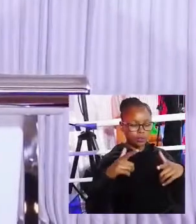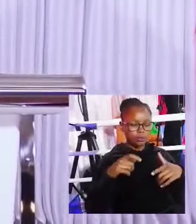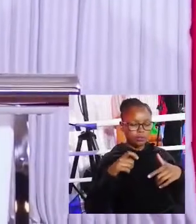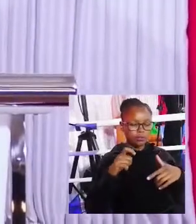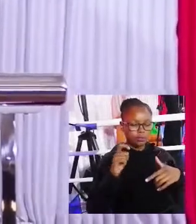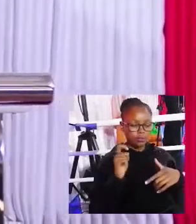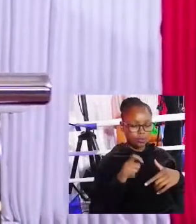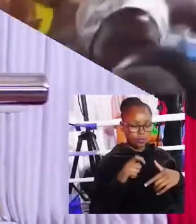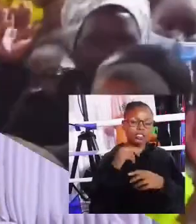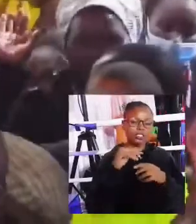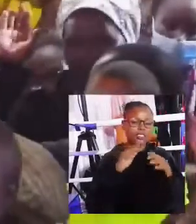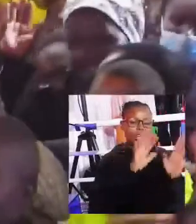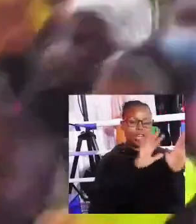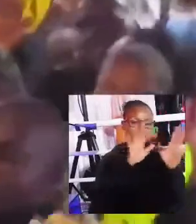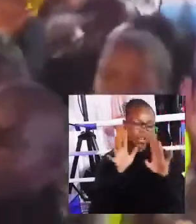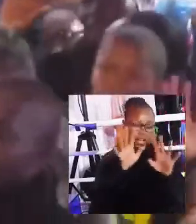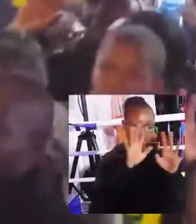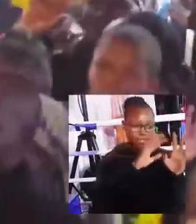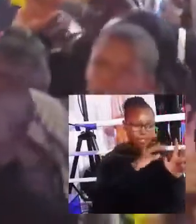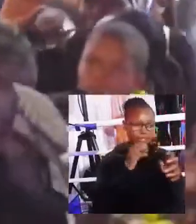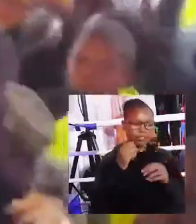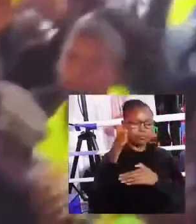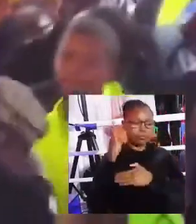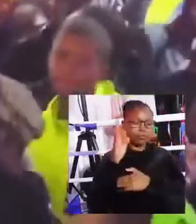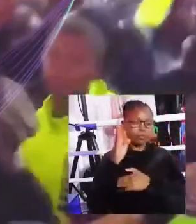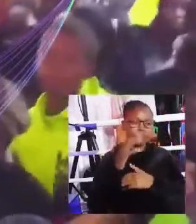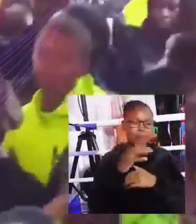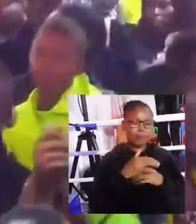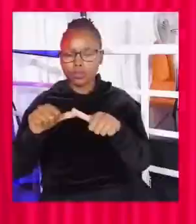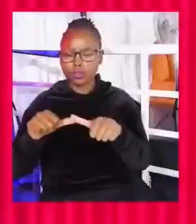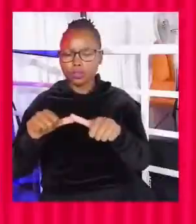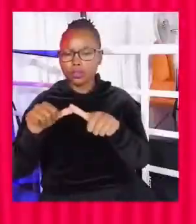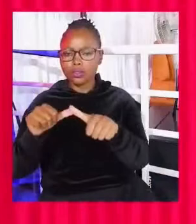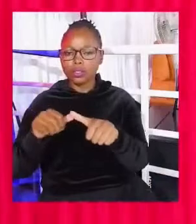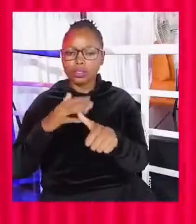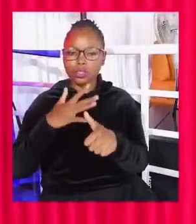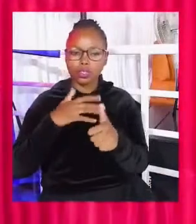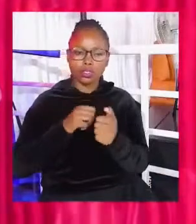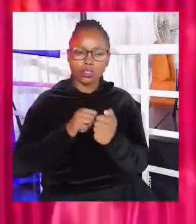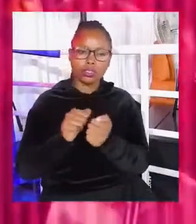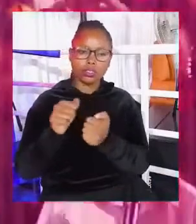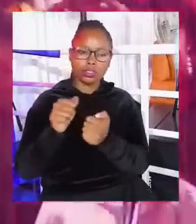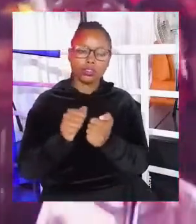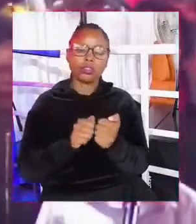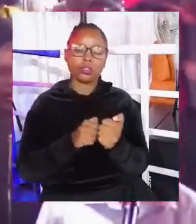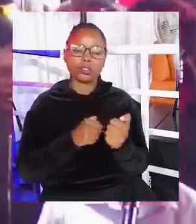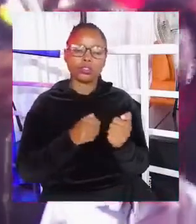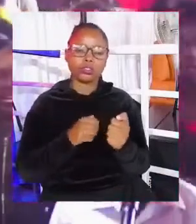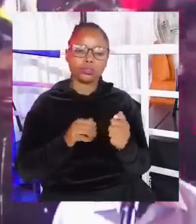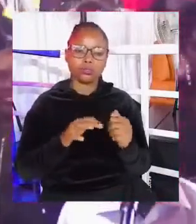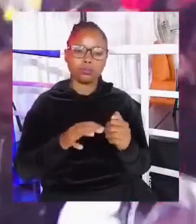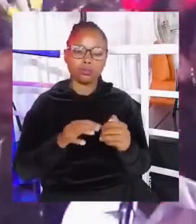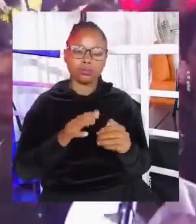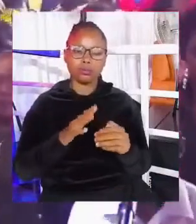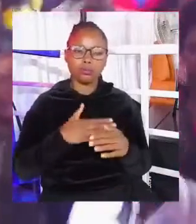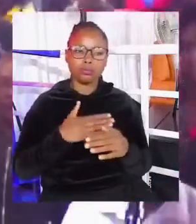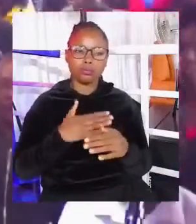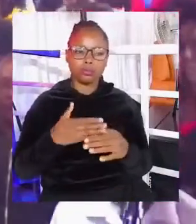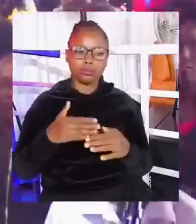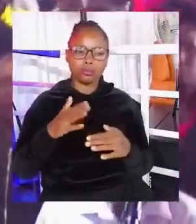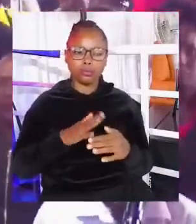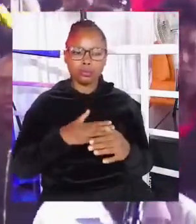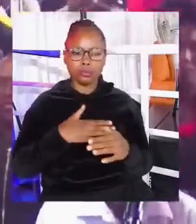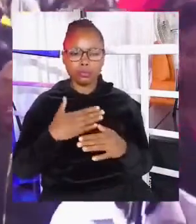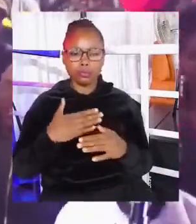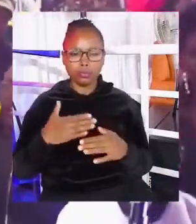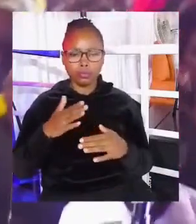gaku irengaine wega Kugosha na kunenehia wathiri Mungu eunjaga motoro